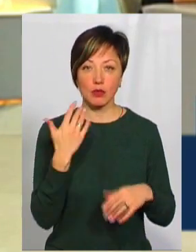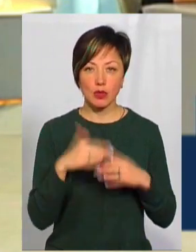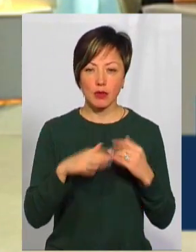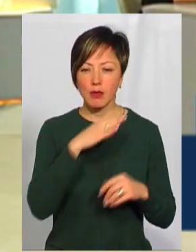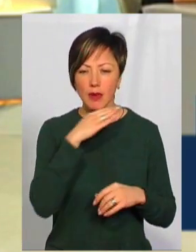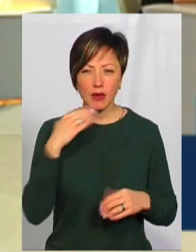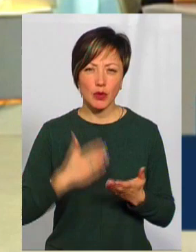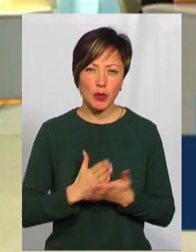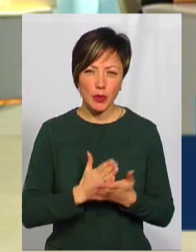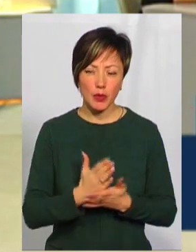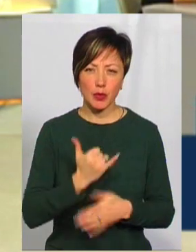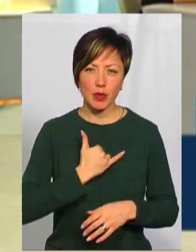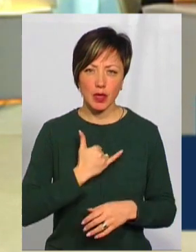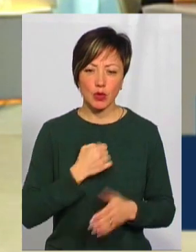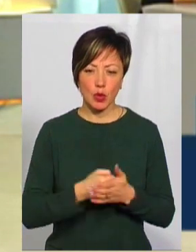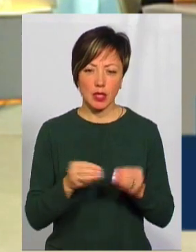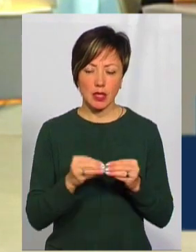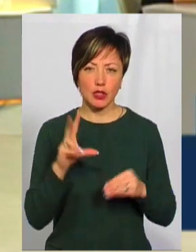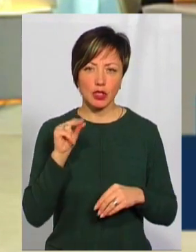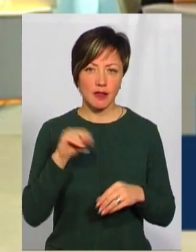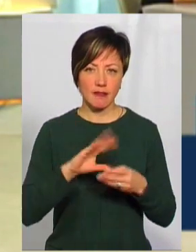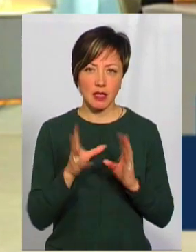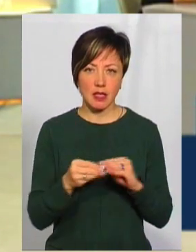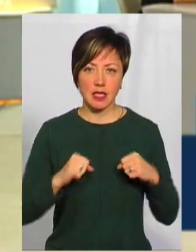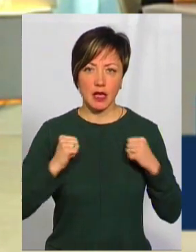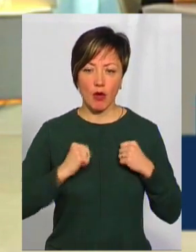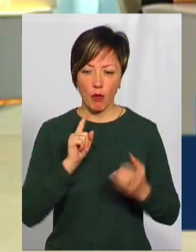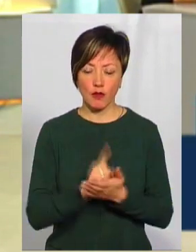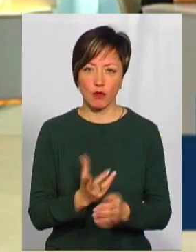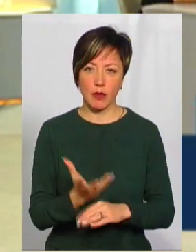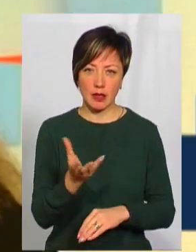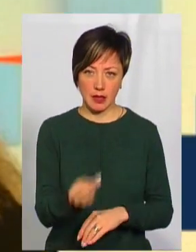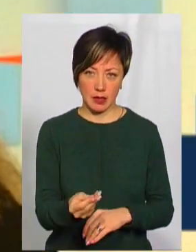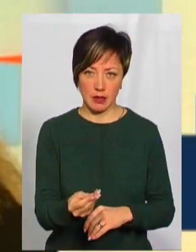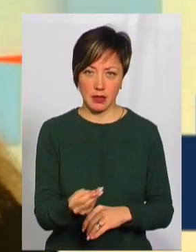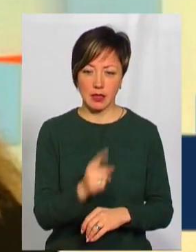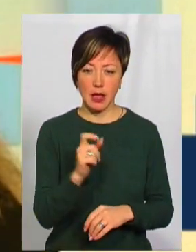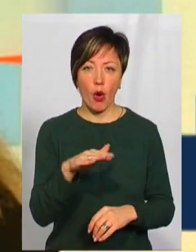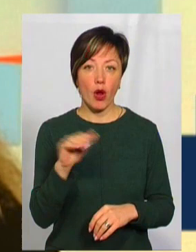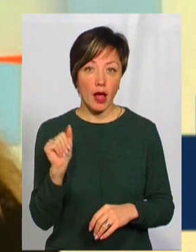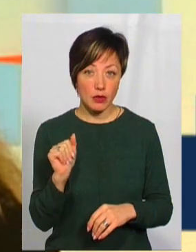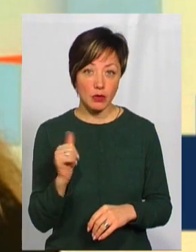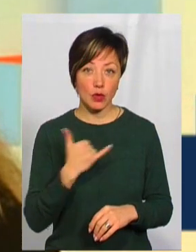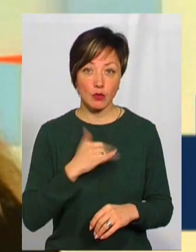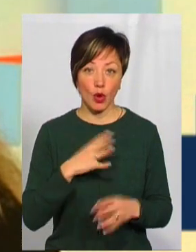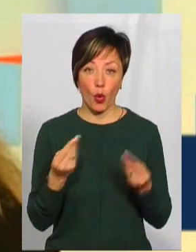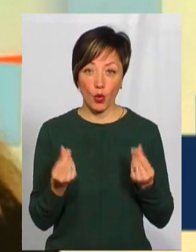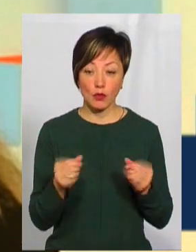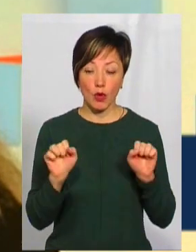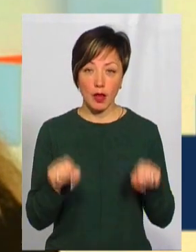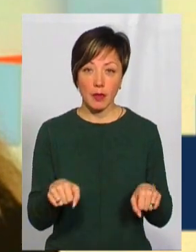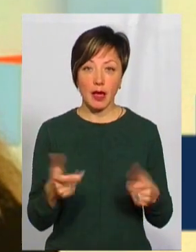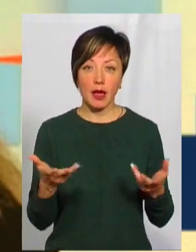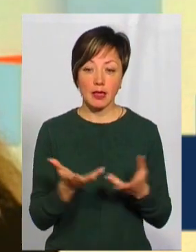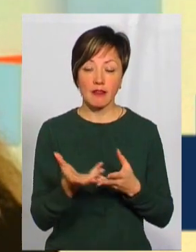які роками, вони до 10 числа взагалі старались обов'язково заплатити за оренду, що в нас вже були кошти, і ми могла